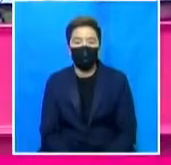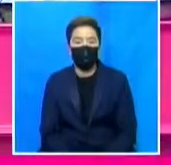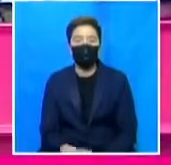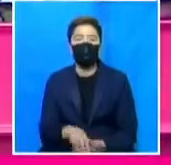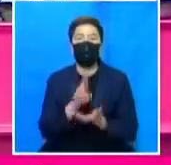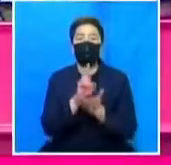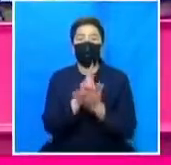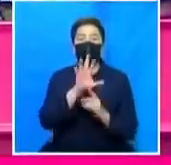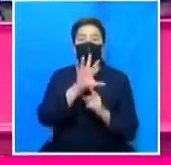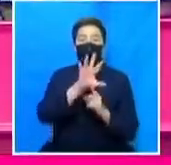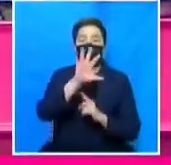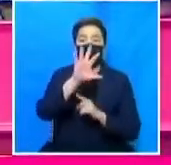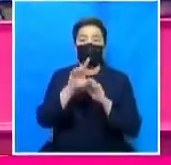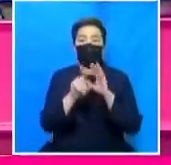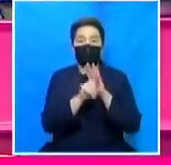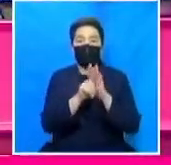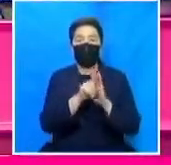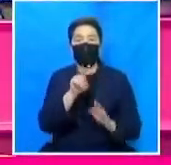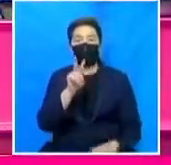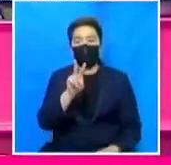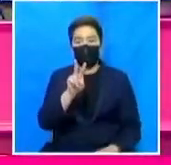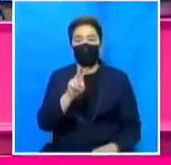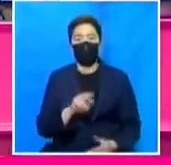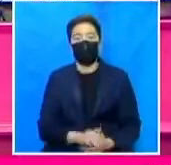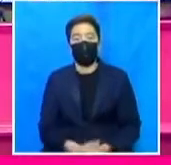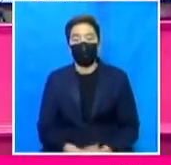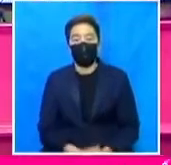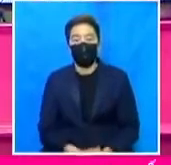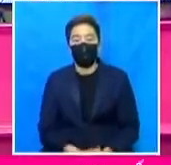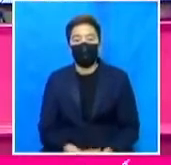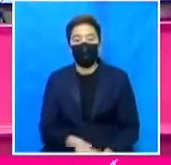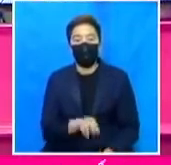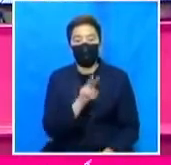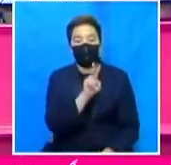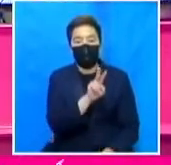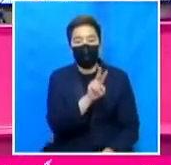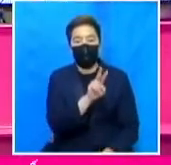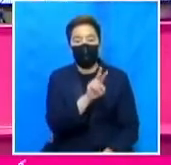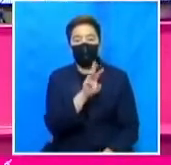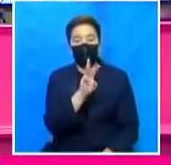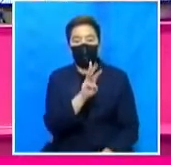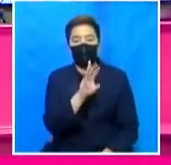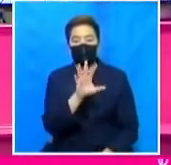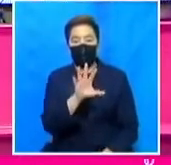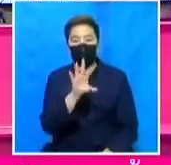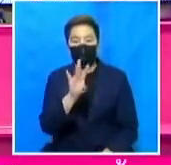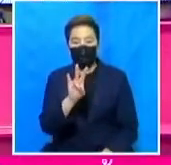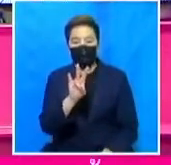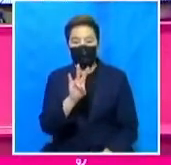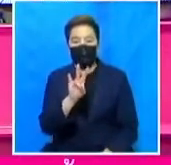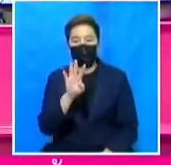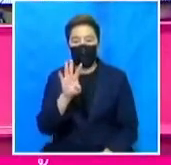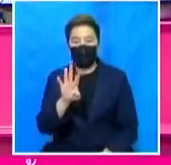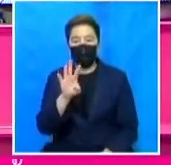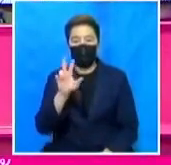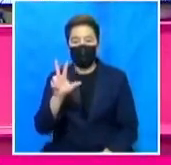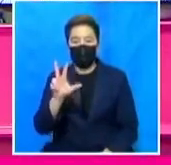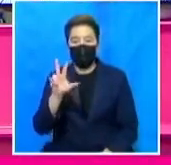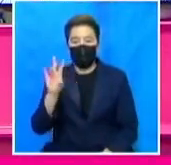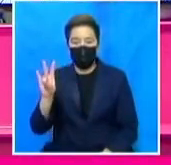อันดับที่5หมุนครั้งที่2เลขที่ออก2 6 5 7 4 3